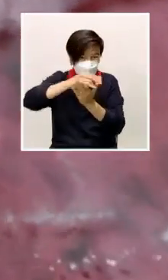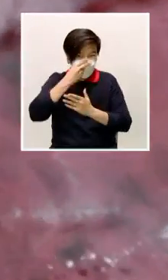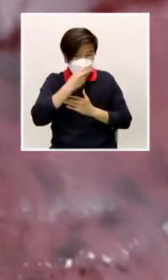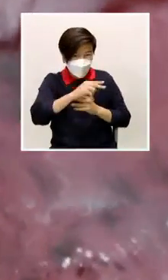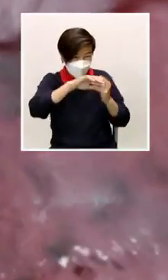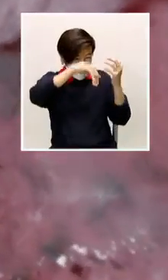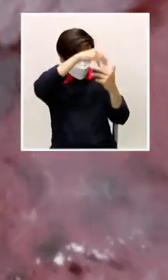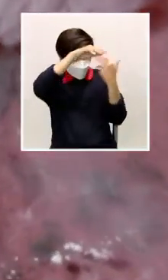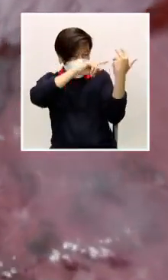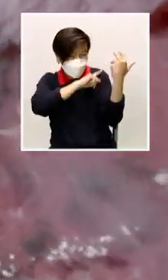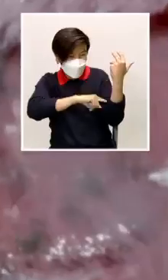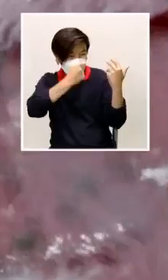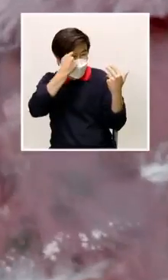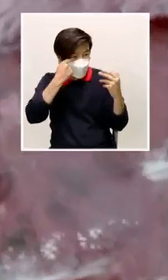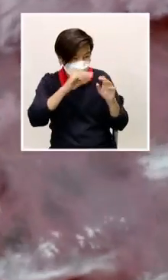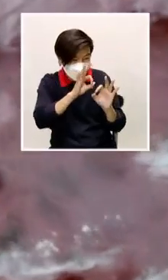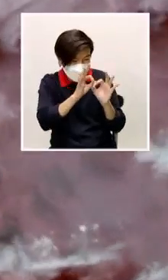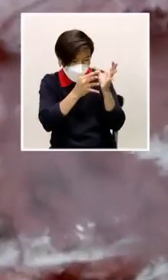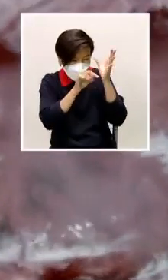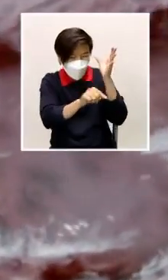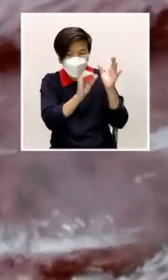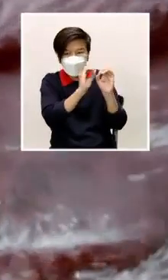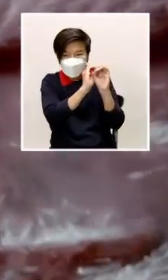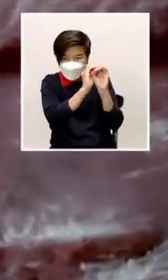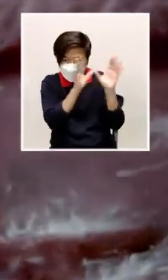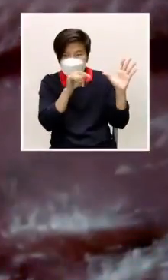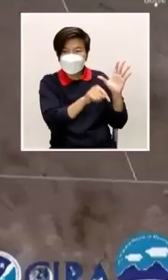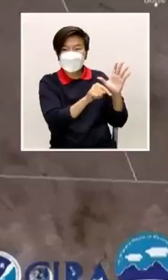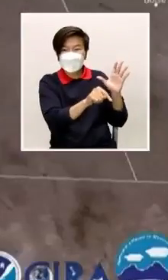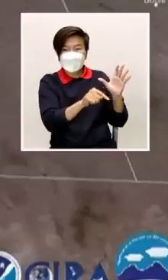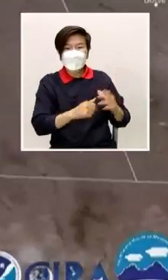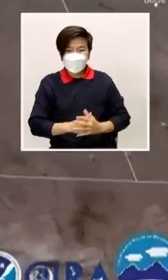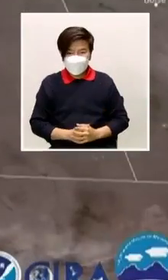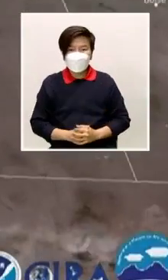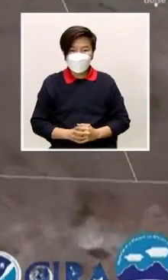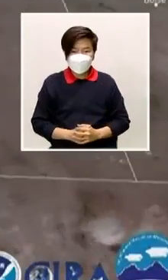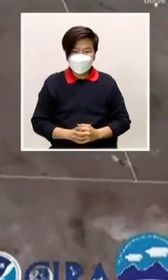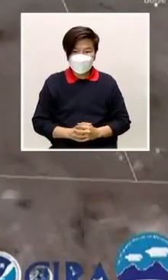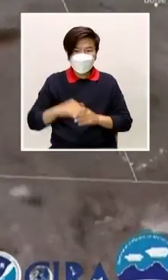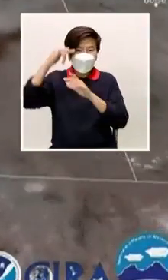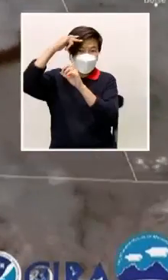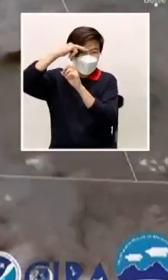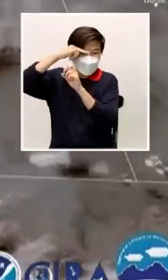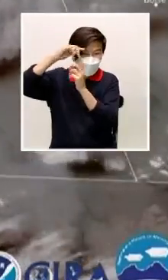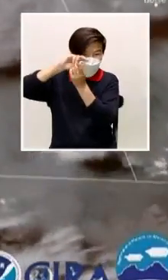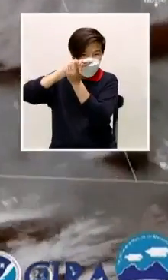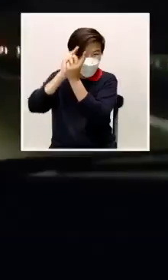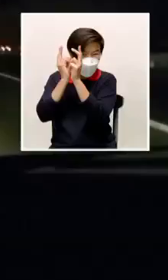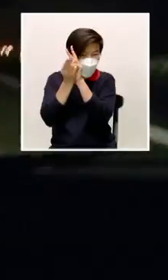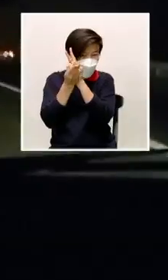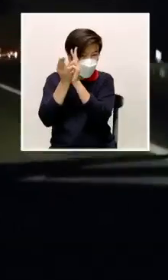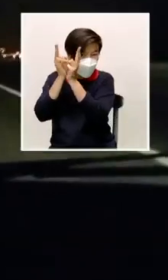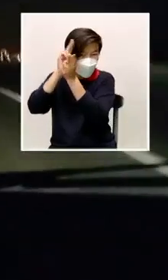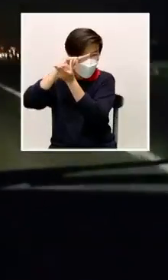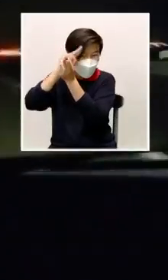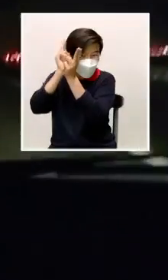นกลุ่มควันได้อย่างชัดเจนเลยค่ะนี่เป็นภาพถ่ายดาวเทียมของโนอานะคะที่สามารถจับภาพควันจากไฟป่าที่มีชื่อว่